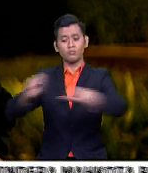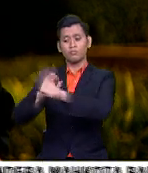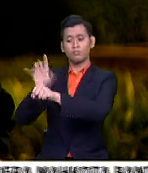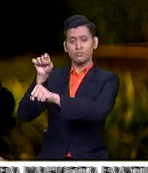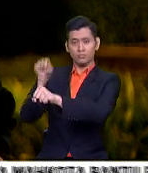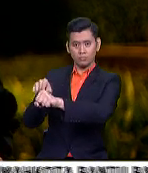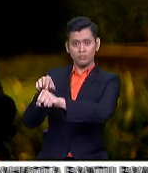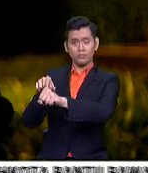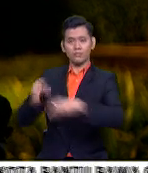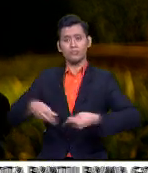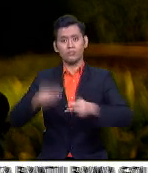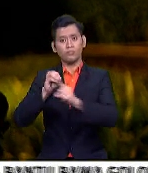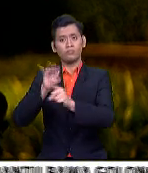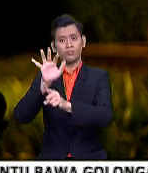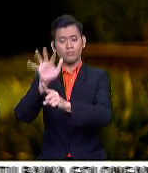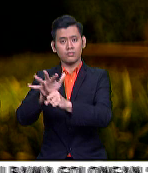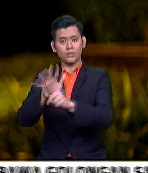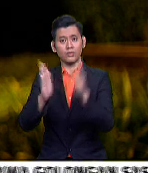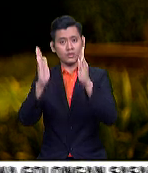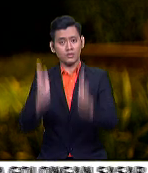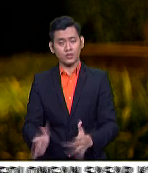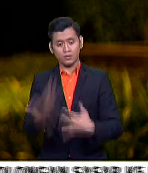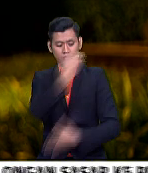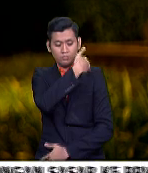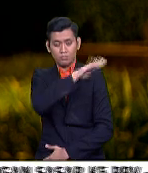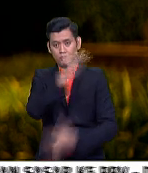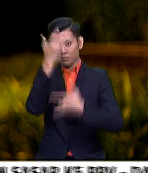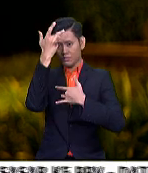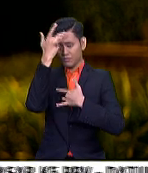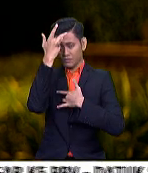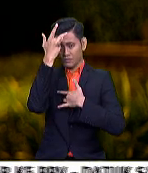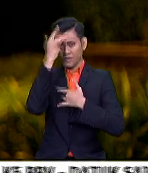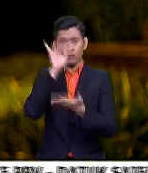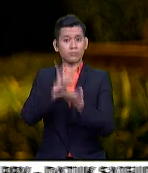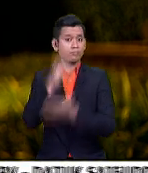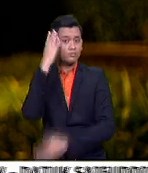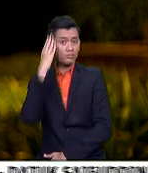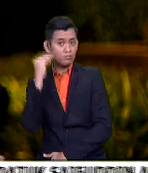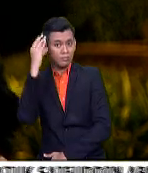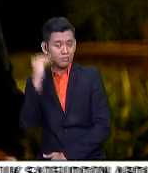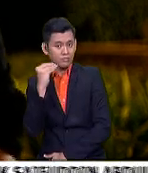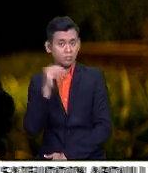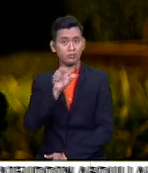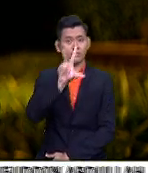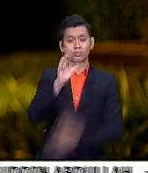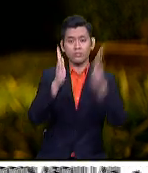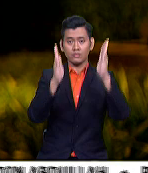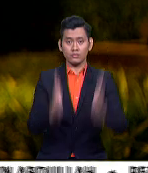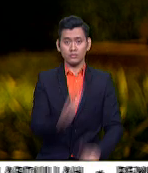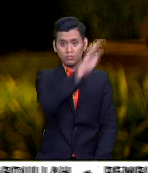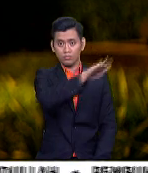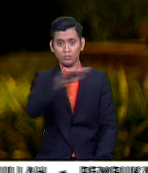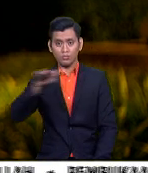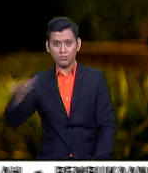stigma terhadap bekas pesakit berkenaan. Itu pengalaman 3 beradik yang dijangkiti secara tidak langsung daripada kluster